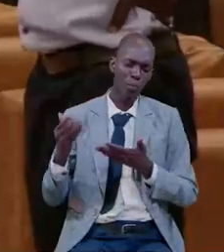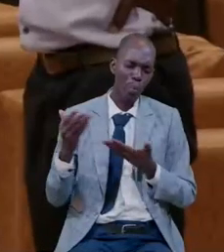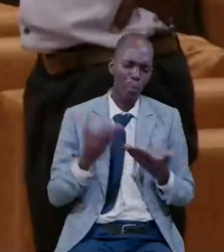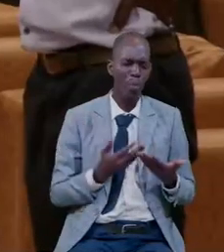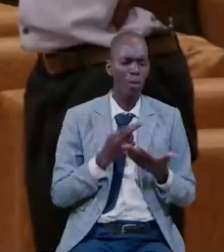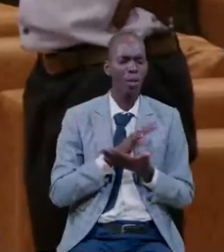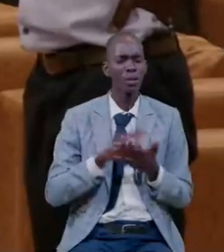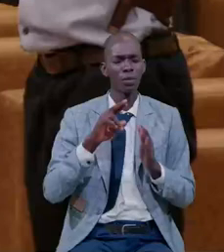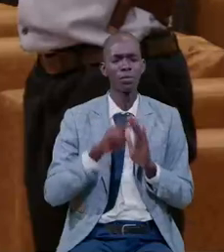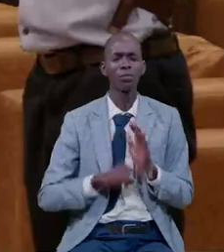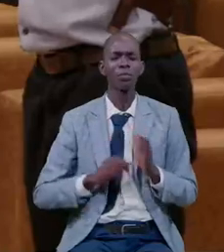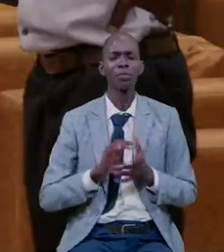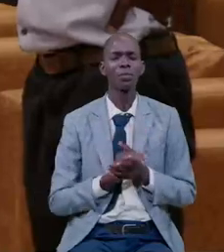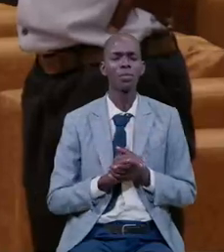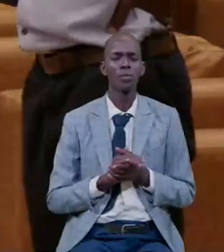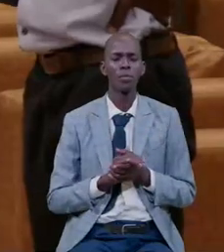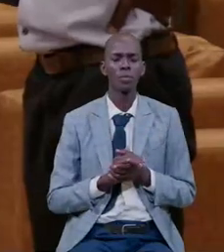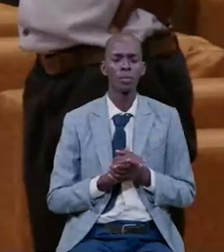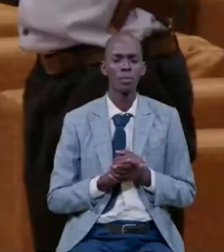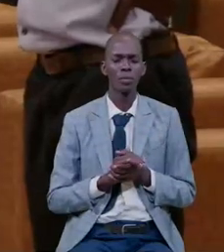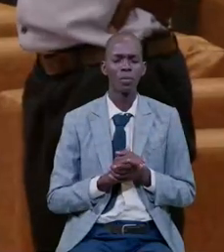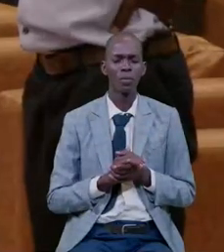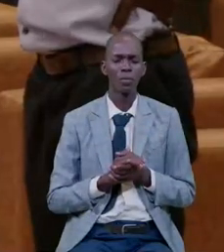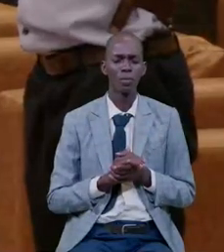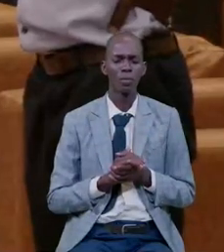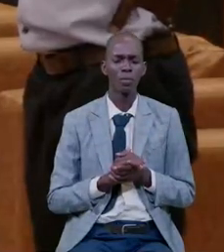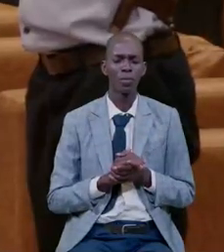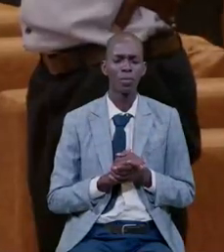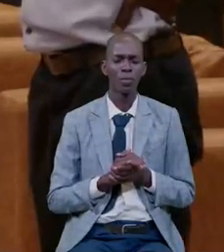apporte la justice, l'intégrité,